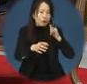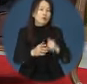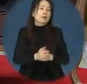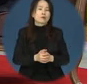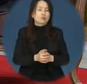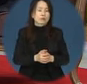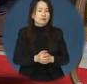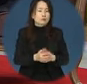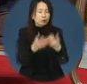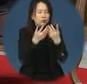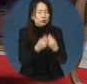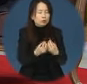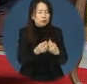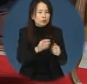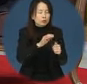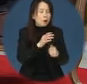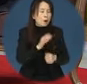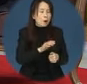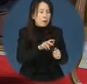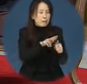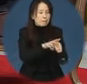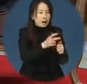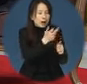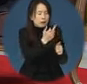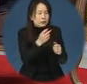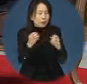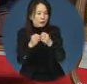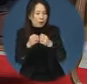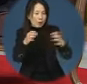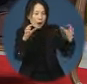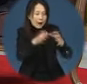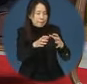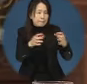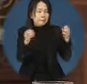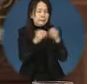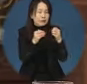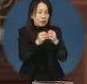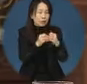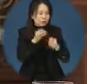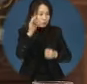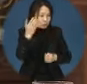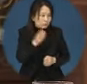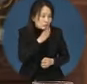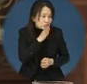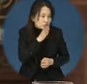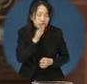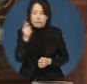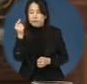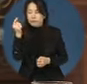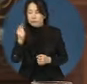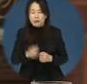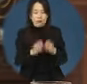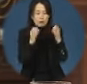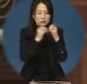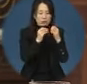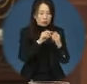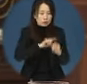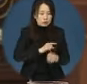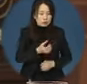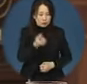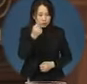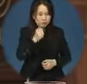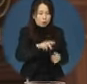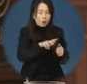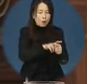며 들어서 2 마산 창원이 합해 왔고 차원 된거 아니에요 맞죠 그래서 끊고 창원 이라는 이름 아래 옛날에는 마산 2회